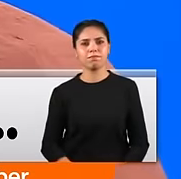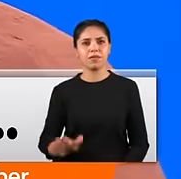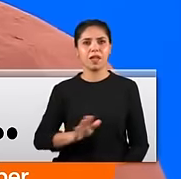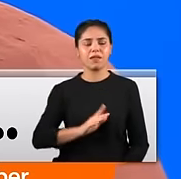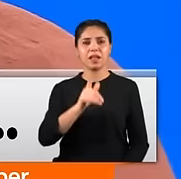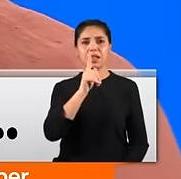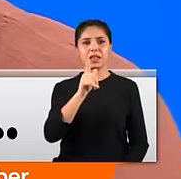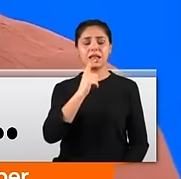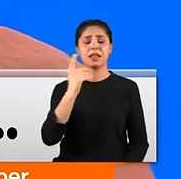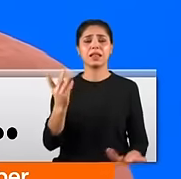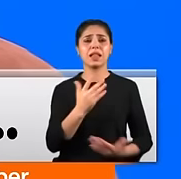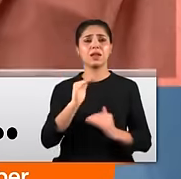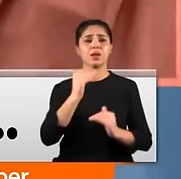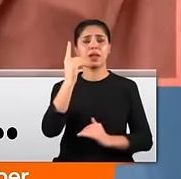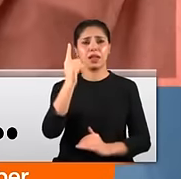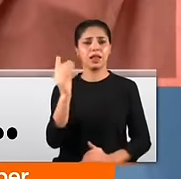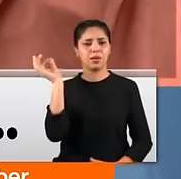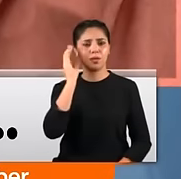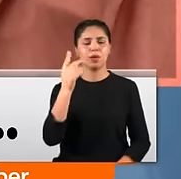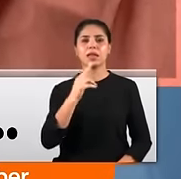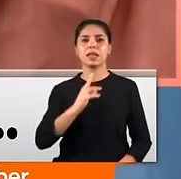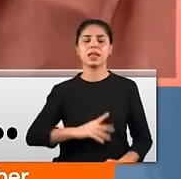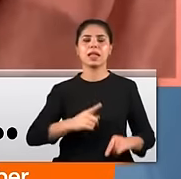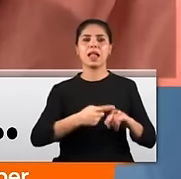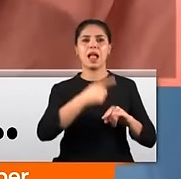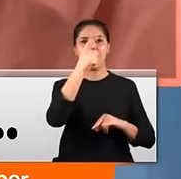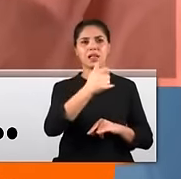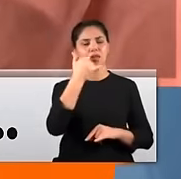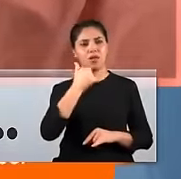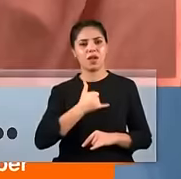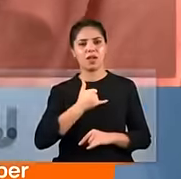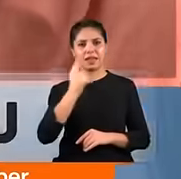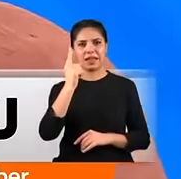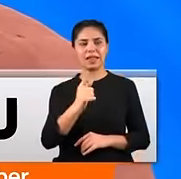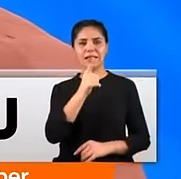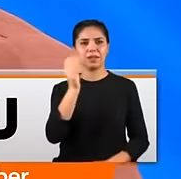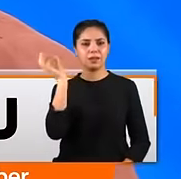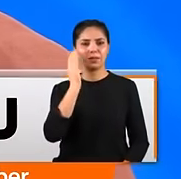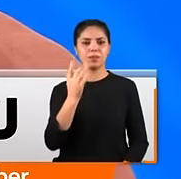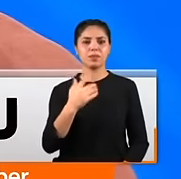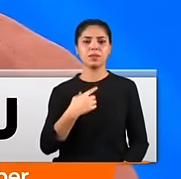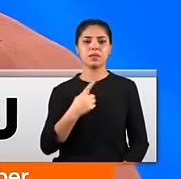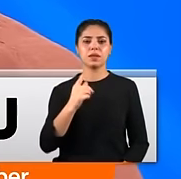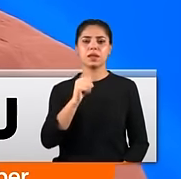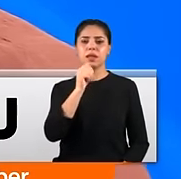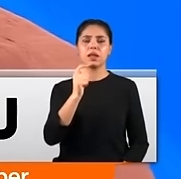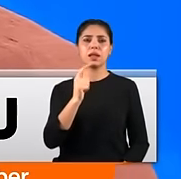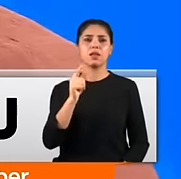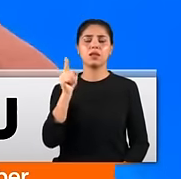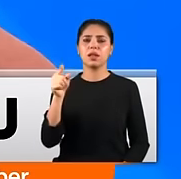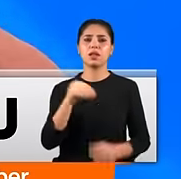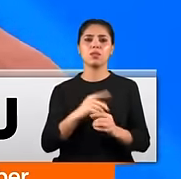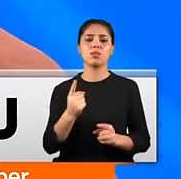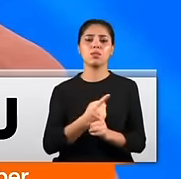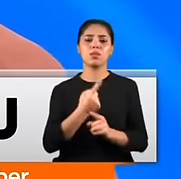Evladının sesini yıllar sonra duydu. Kızın Hatice telefon attığımızda. İlk kez sesini duyacaksın. Hiç içimden bir şey diyesim gelmiyor senin için.